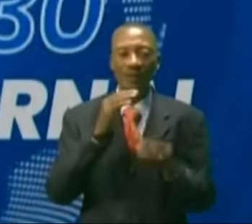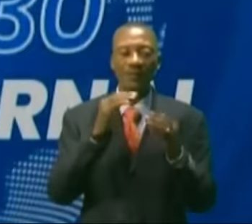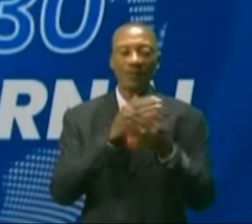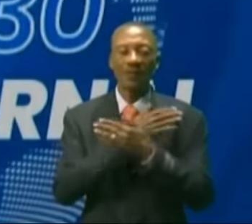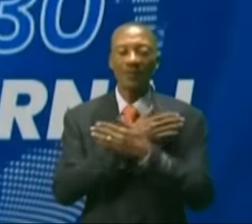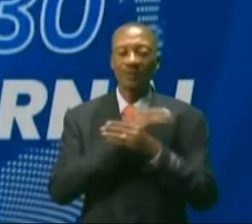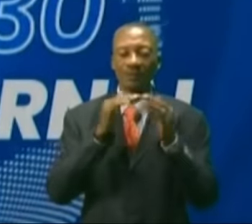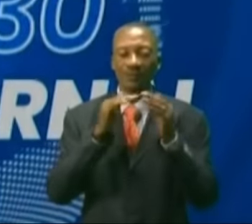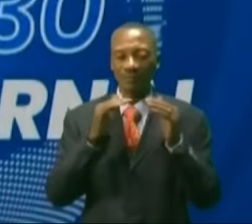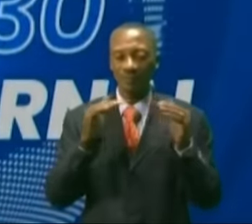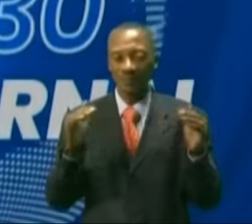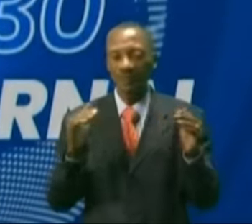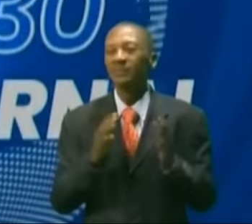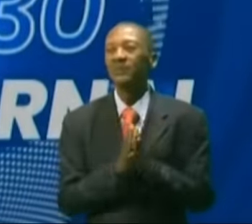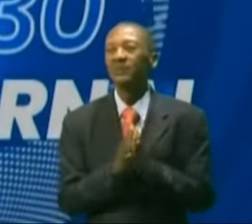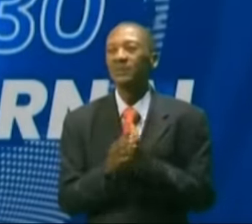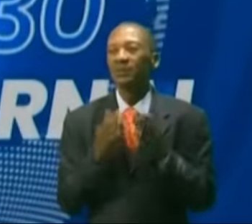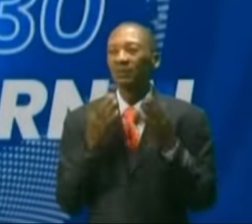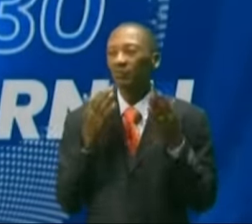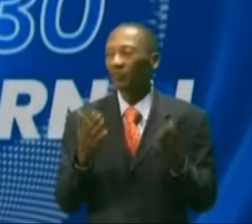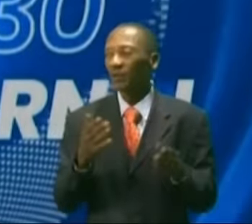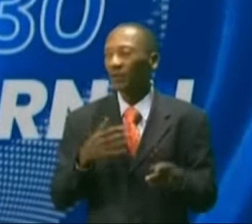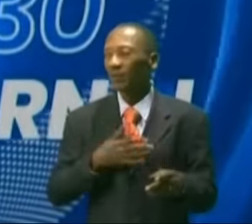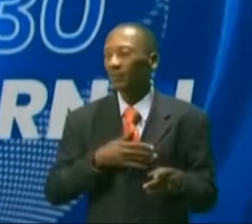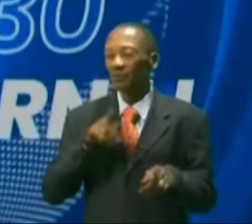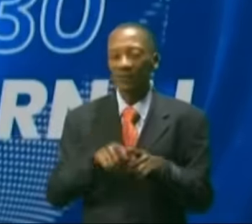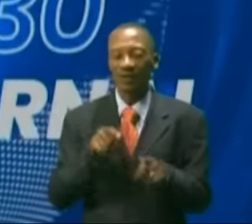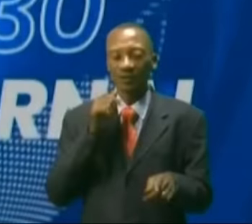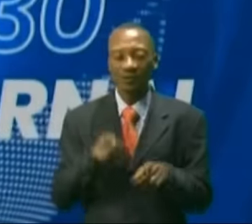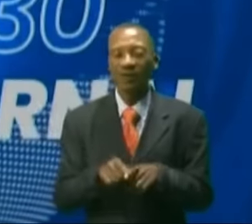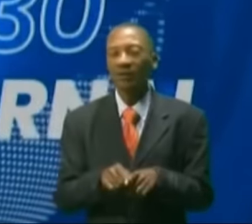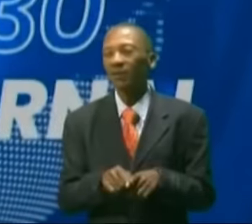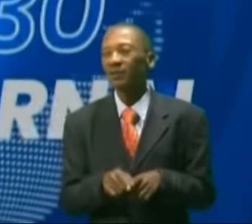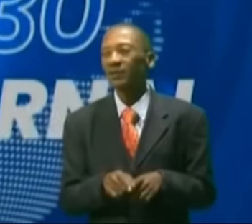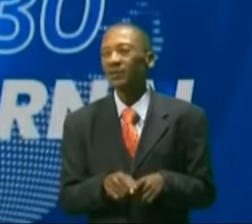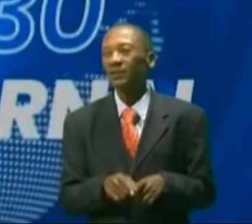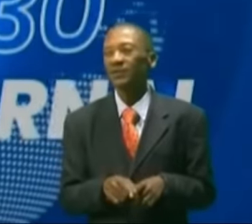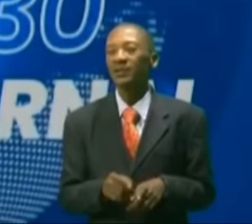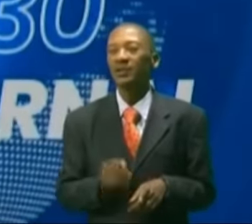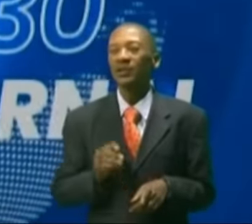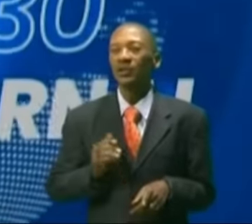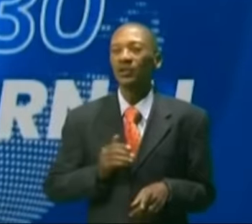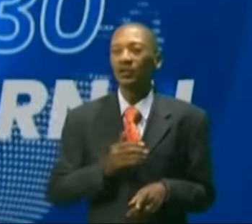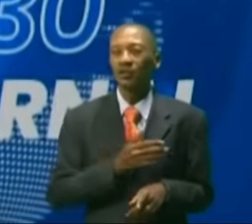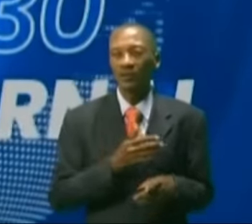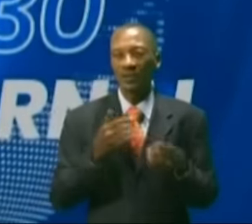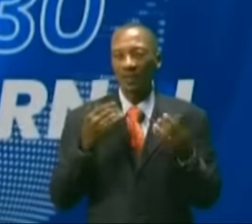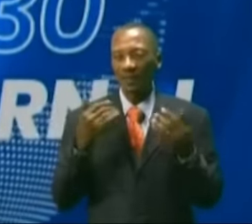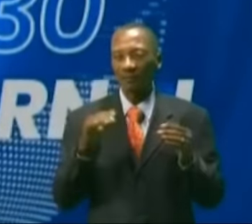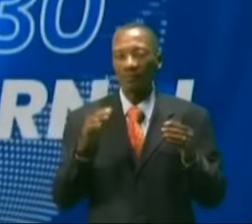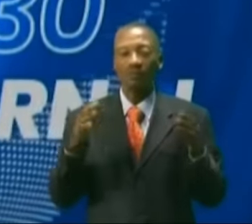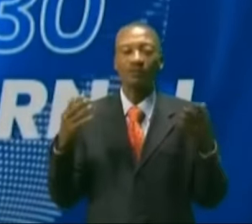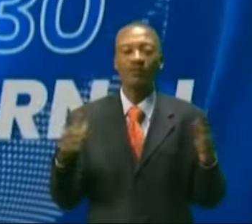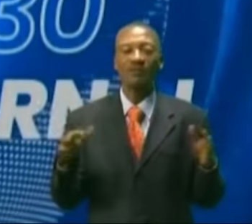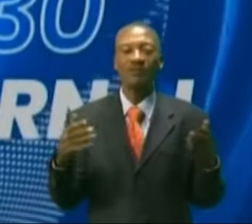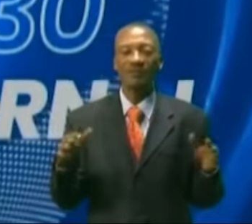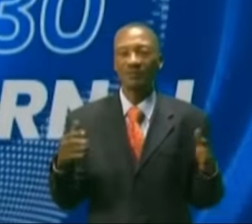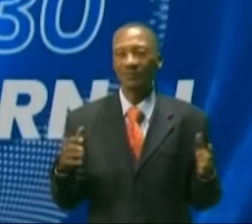place à présent à la revue de presse dans une sélection et commentaire de Jean-Pierre Ndolo Demasson.